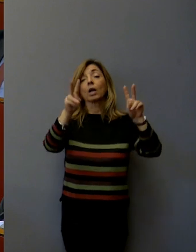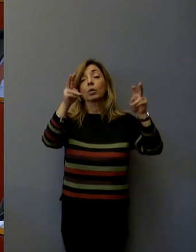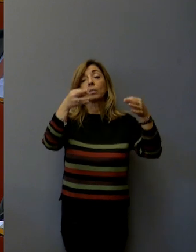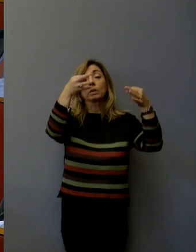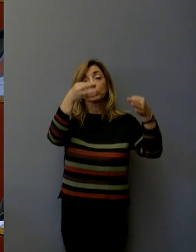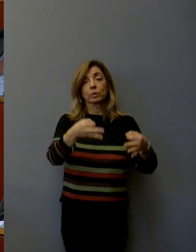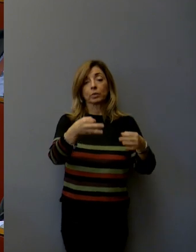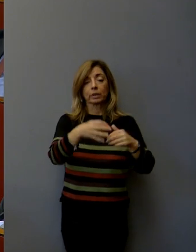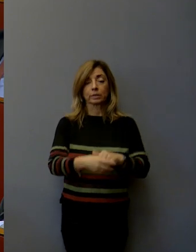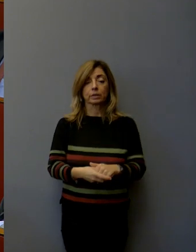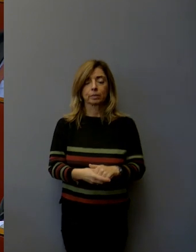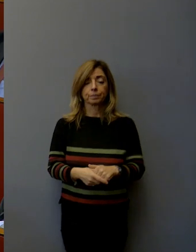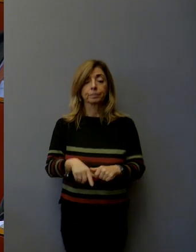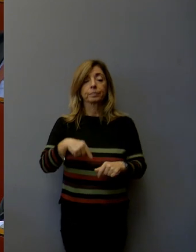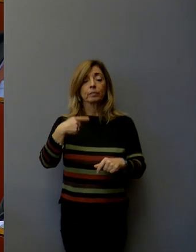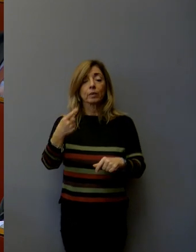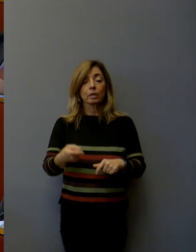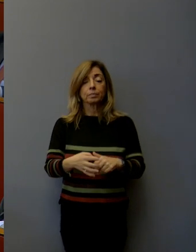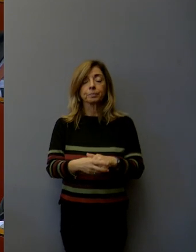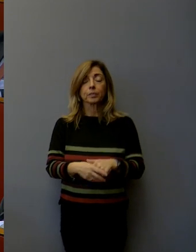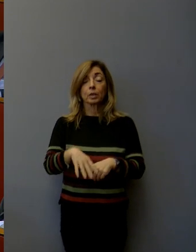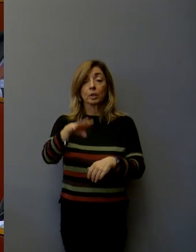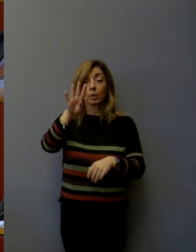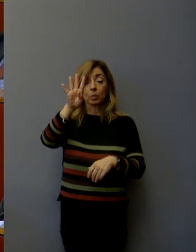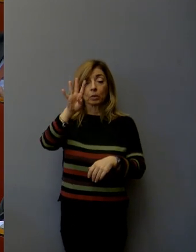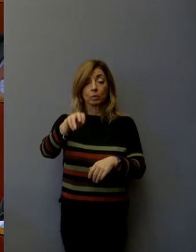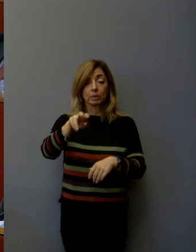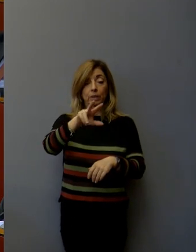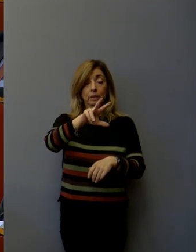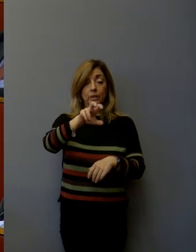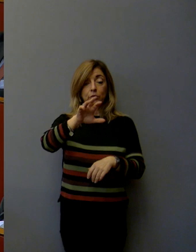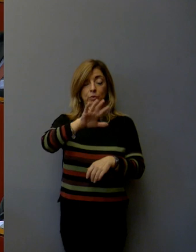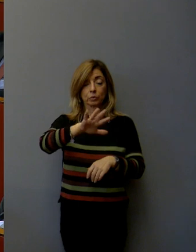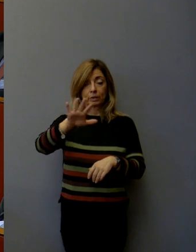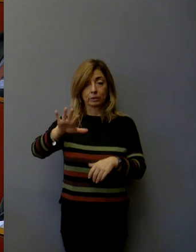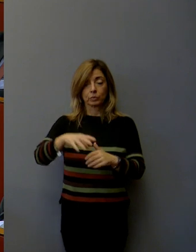Allora 4.355 chiedo scusa presidente